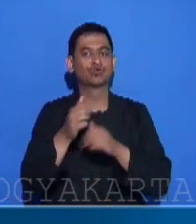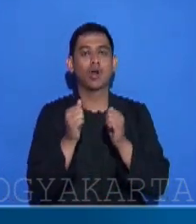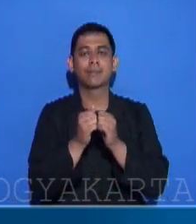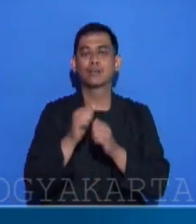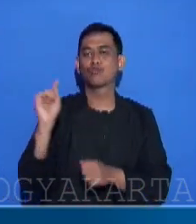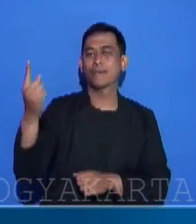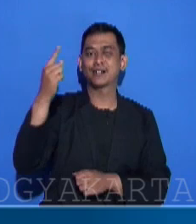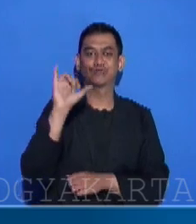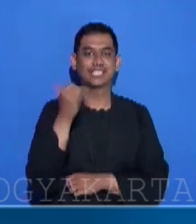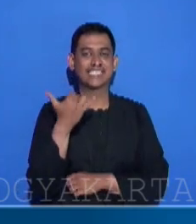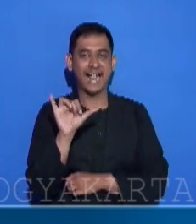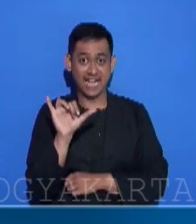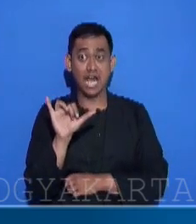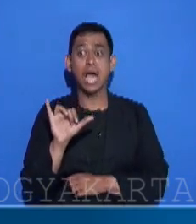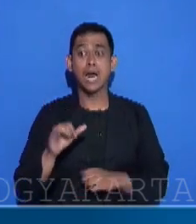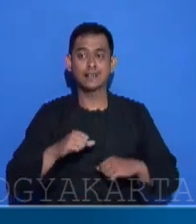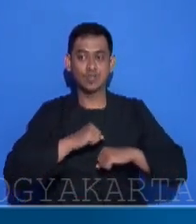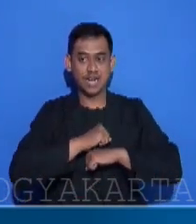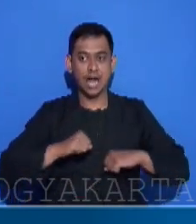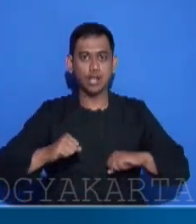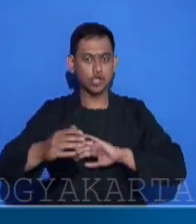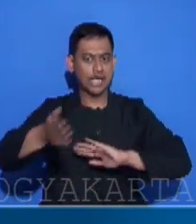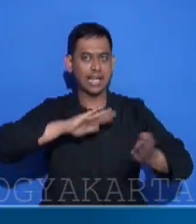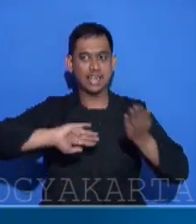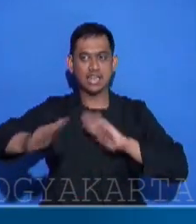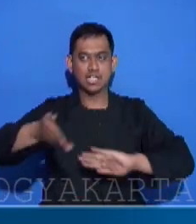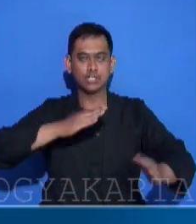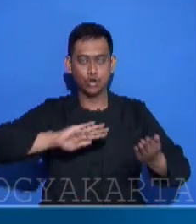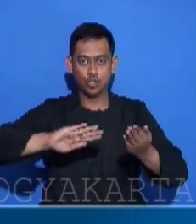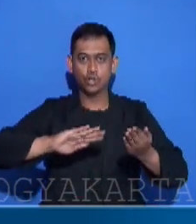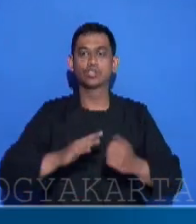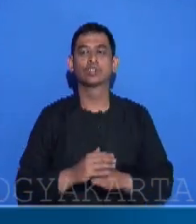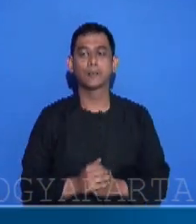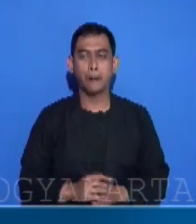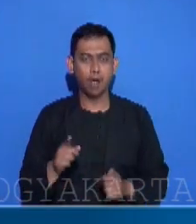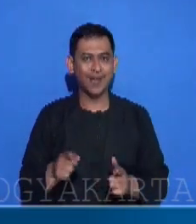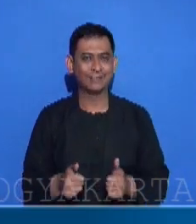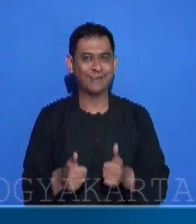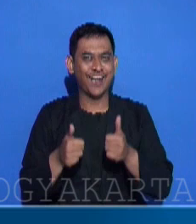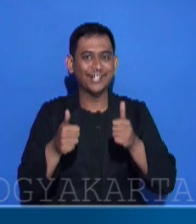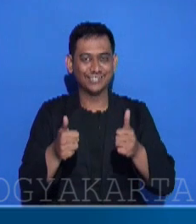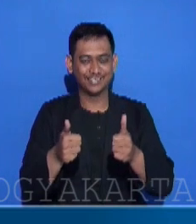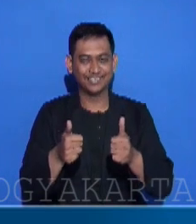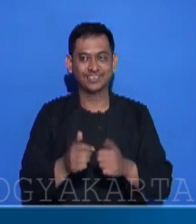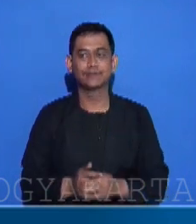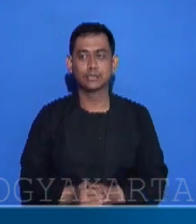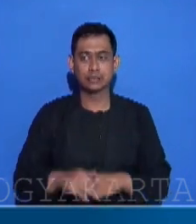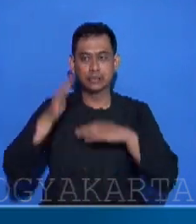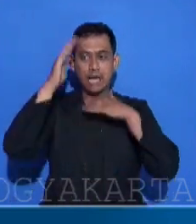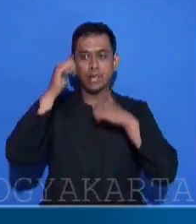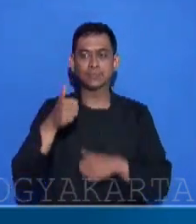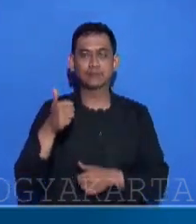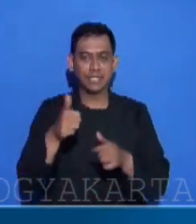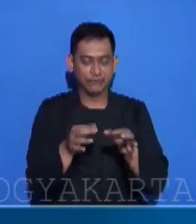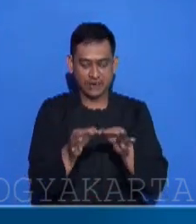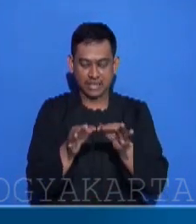Yogyakarta untuk mencetak atlet-atlet taekwondo berprestasi ajang Walikota Cup tahun ini diharapkan bisa menjadi sarana